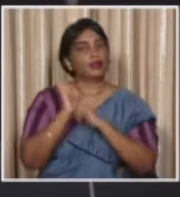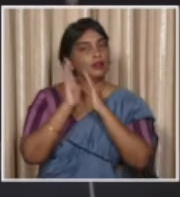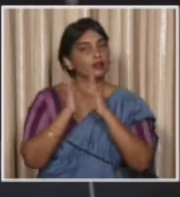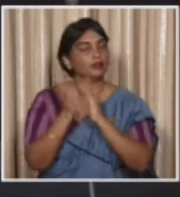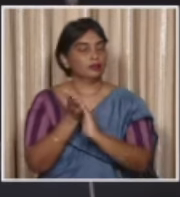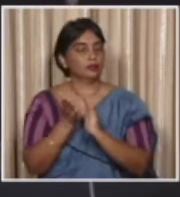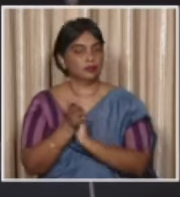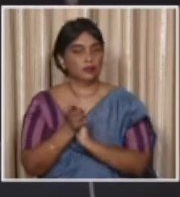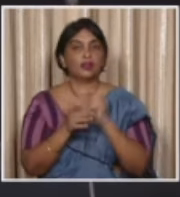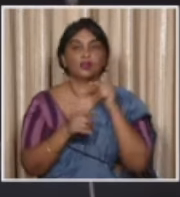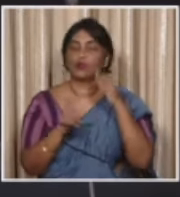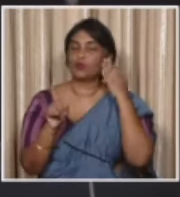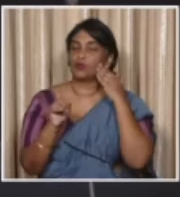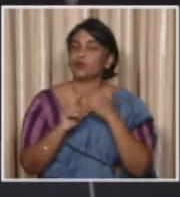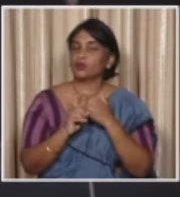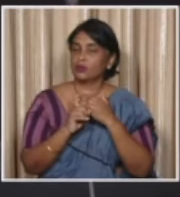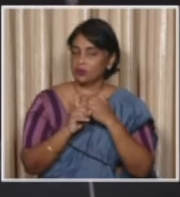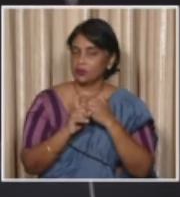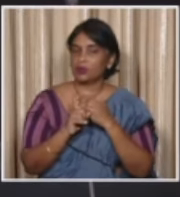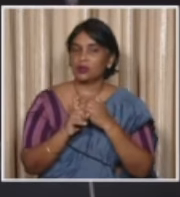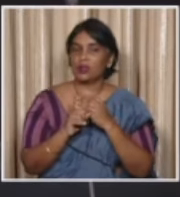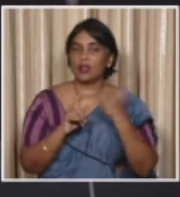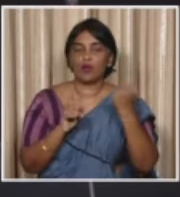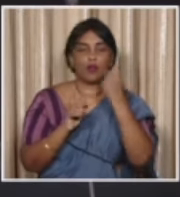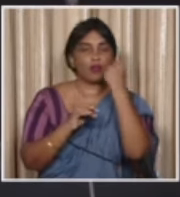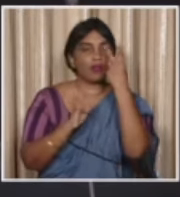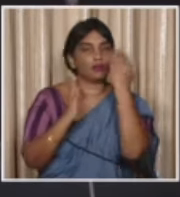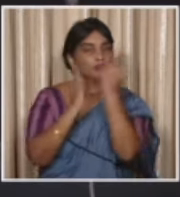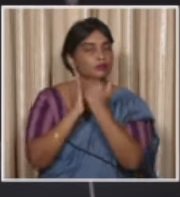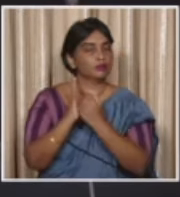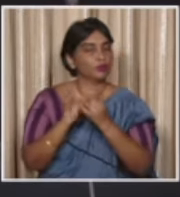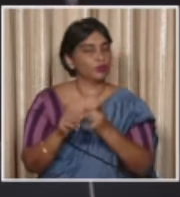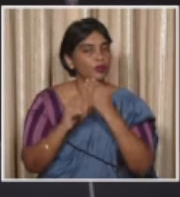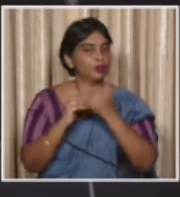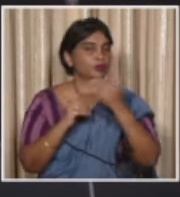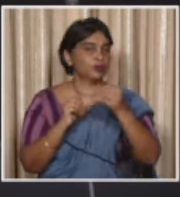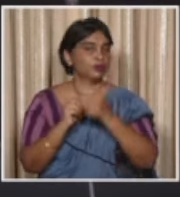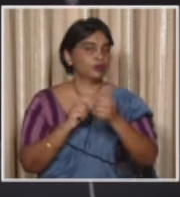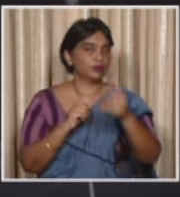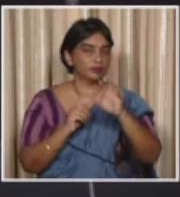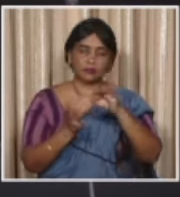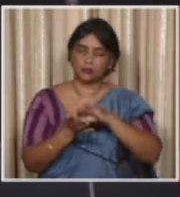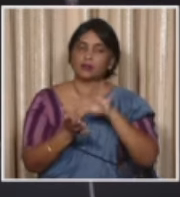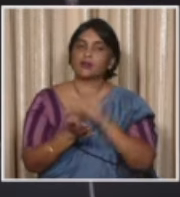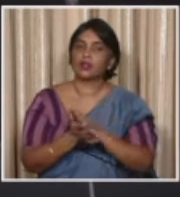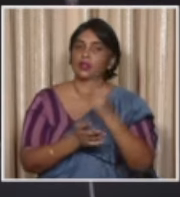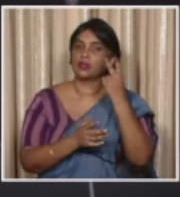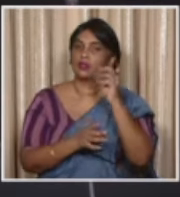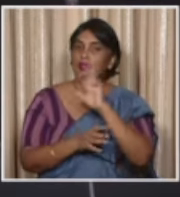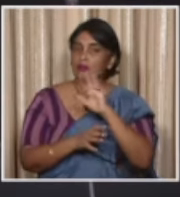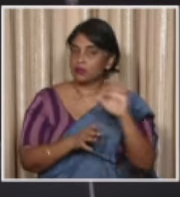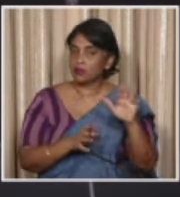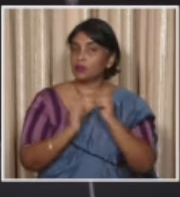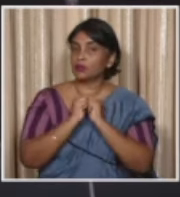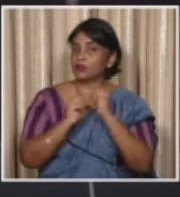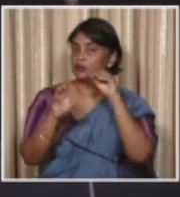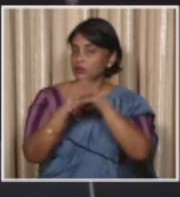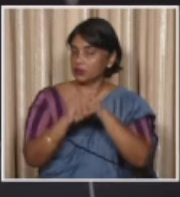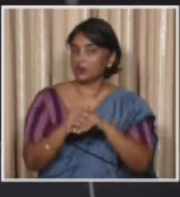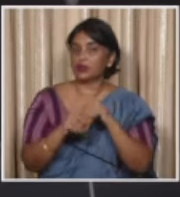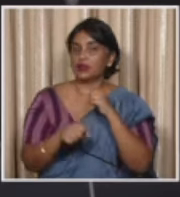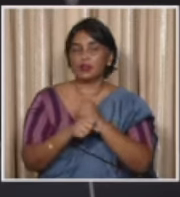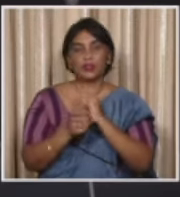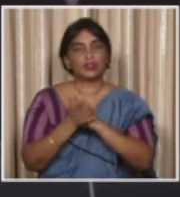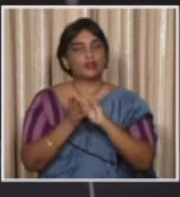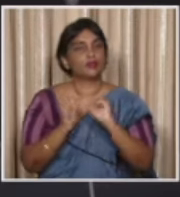සේවක මේ සම්බන්ධයෙන් නව ලකුණු පරිපාටියක් අනුව ඉදිරියේ කටයුතු කරන්න නියමිතයි. මොකද 2019 දුන පත්වීම් සම්බන්ධයෙන් රාජසභා